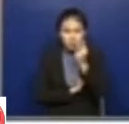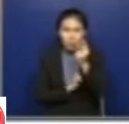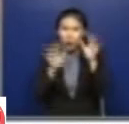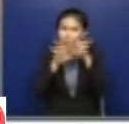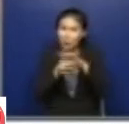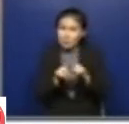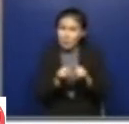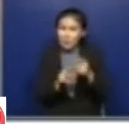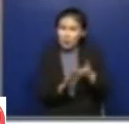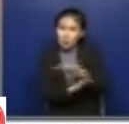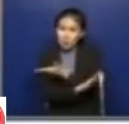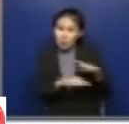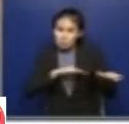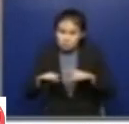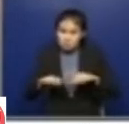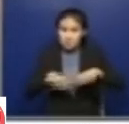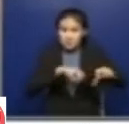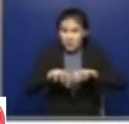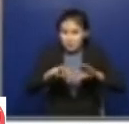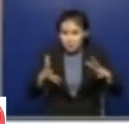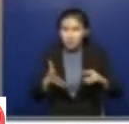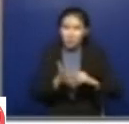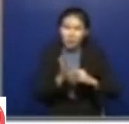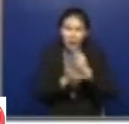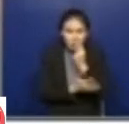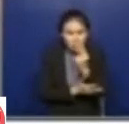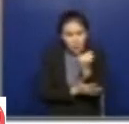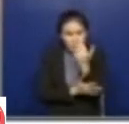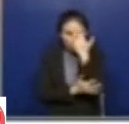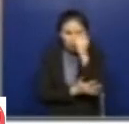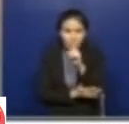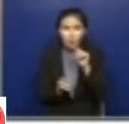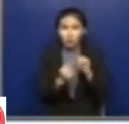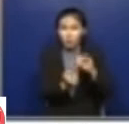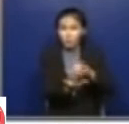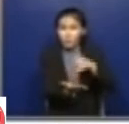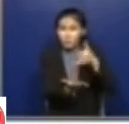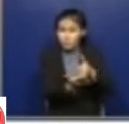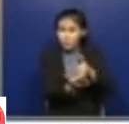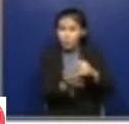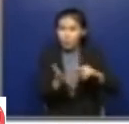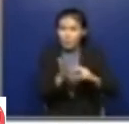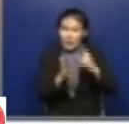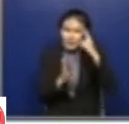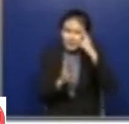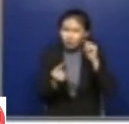การเตรียมการอย่างรอบคอบรัดกุมเพียงพอเพราะการฟื้นฟูที่เกิดขึ้นดูจะมีความหมายเฉ